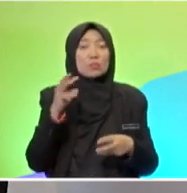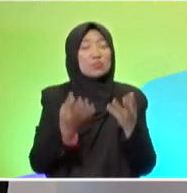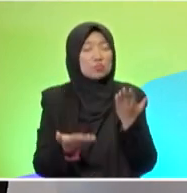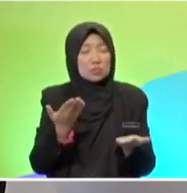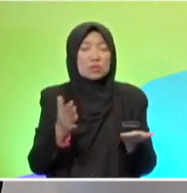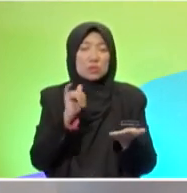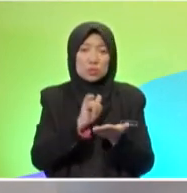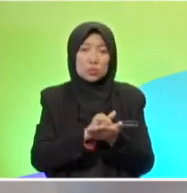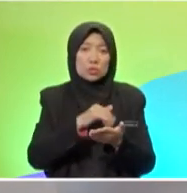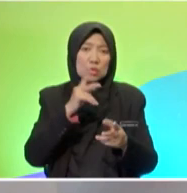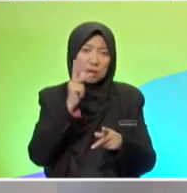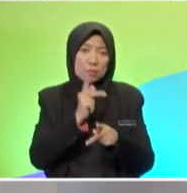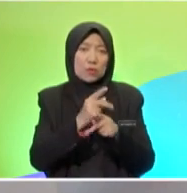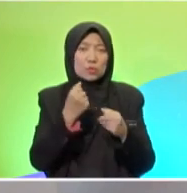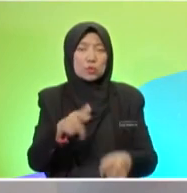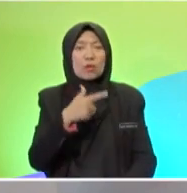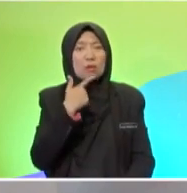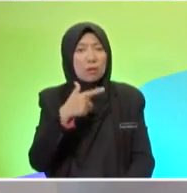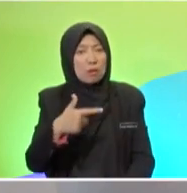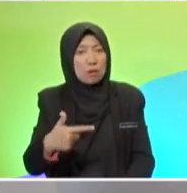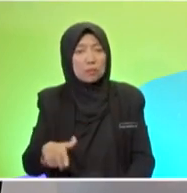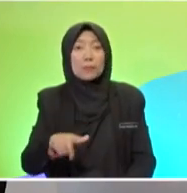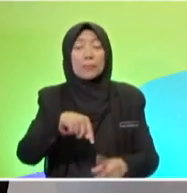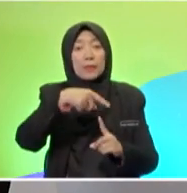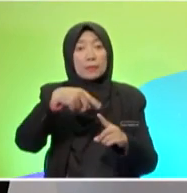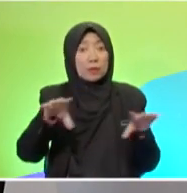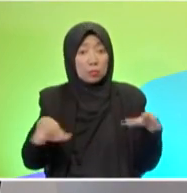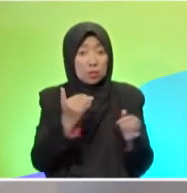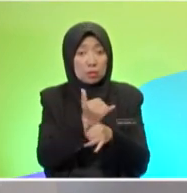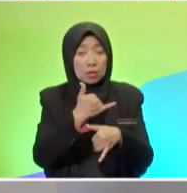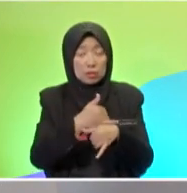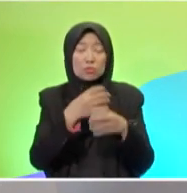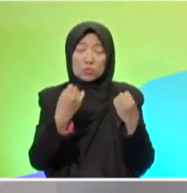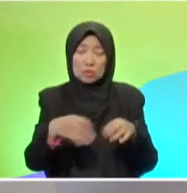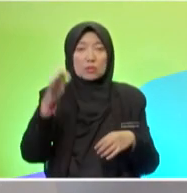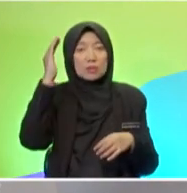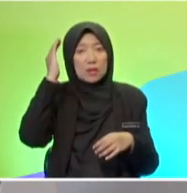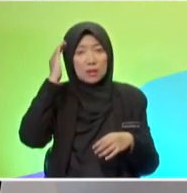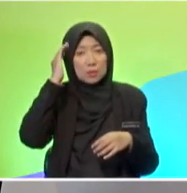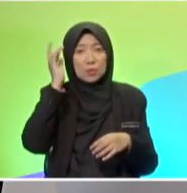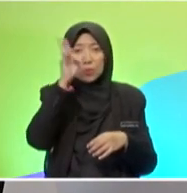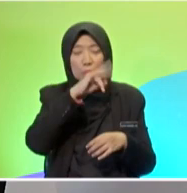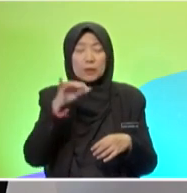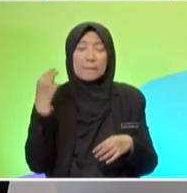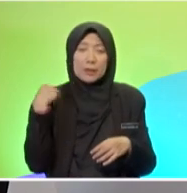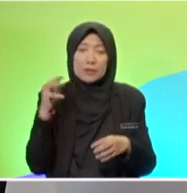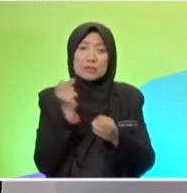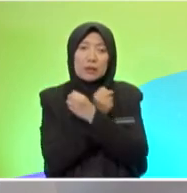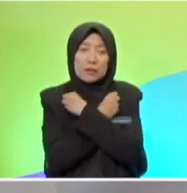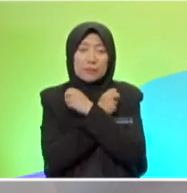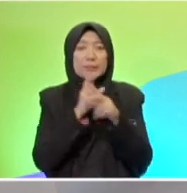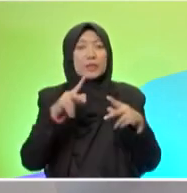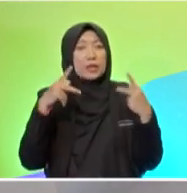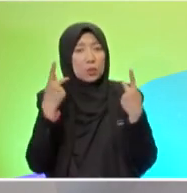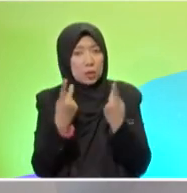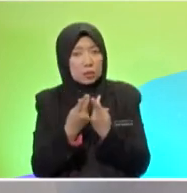bila melihat keluar ke dalam karya kita dapat tahu macam kayak kita tadi dia sayangkan keluarga dia kita tengok Simon pula justru kita